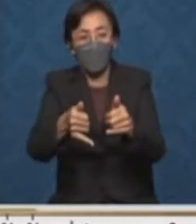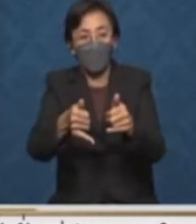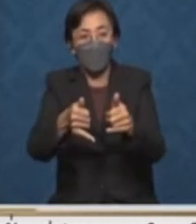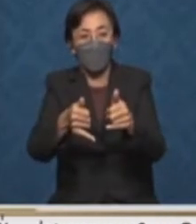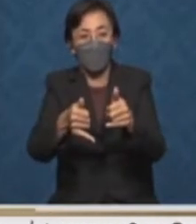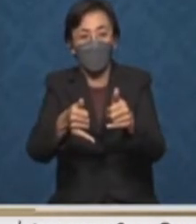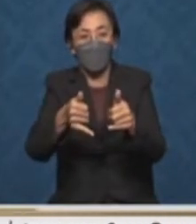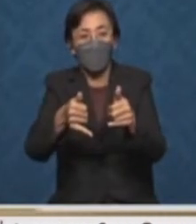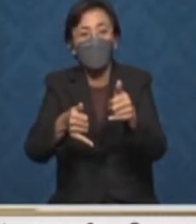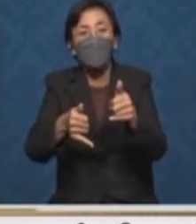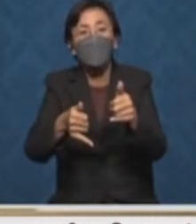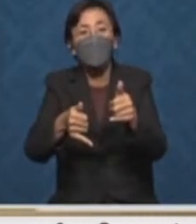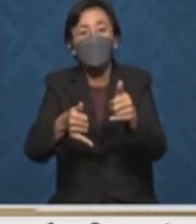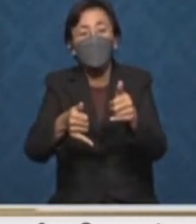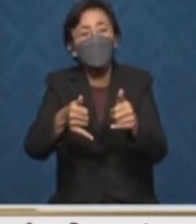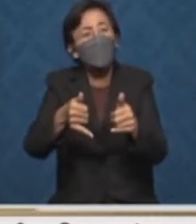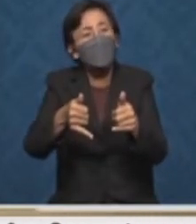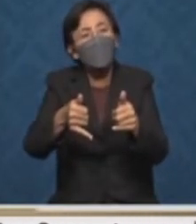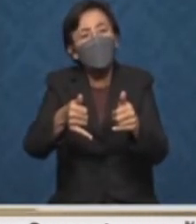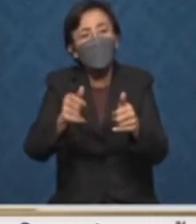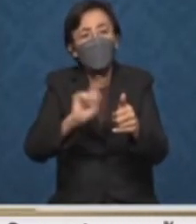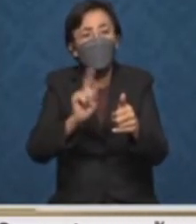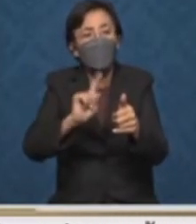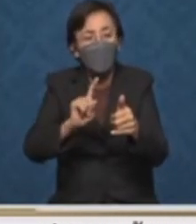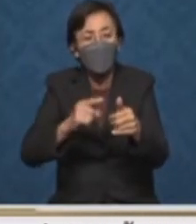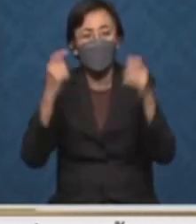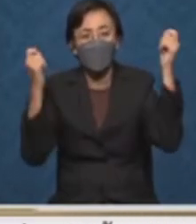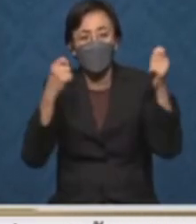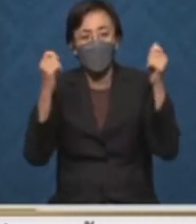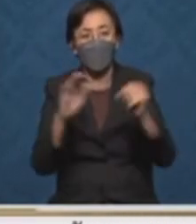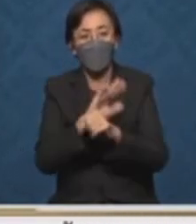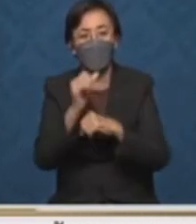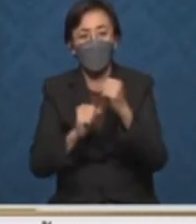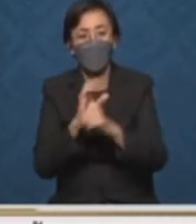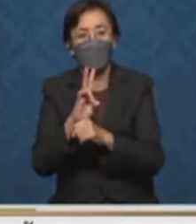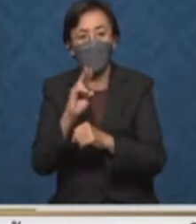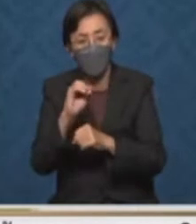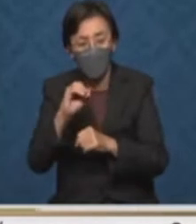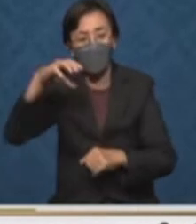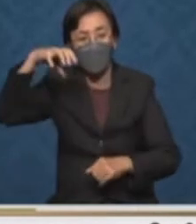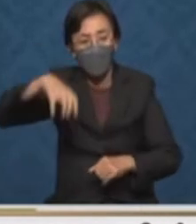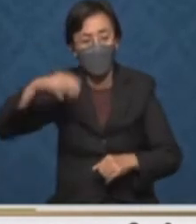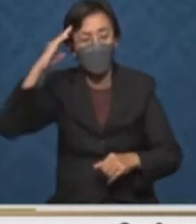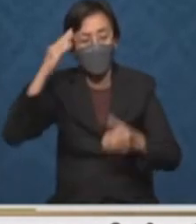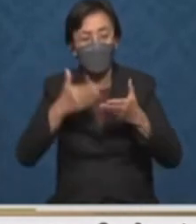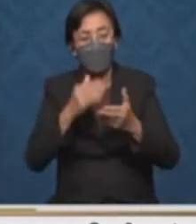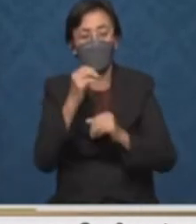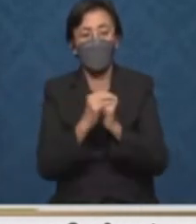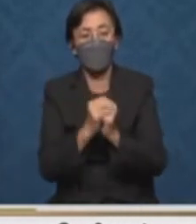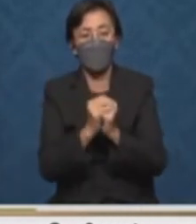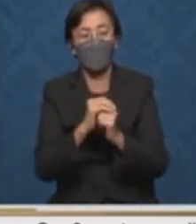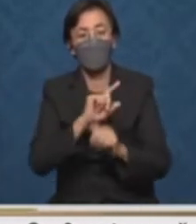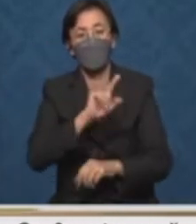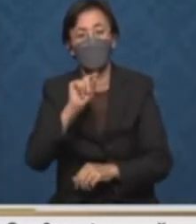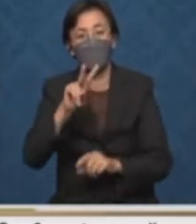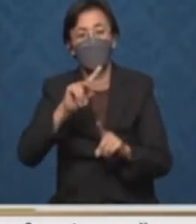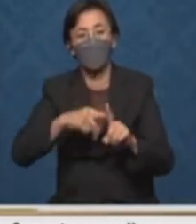มันเป็นภาพในพิธีฉลองครบรอบ70 ปีของกองทัพเรือจีนเขาเมื่อวันที่